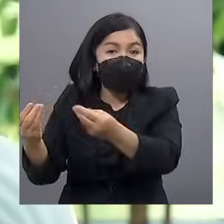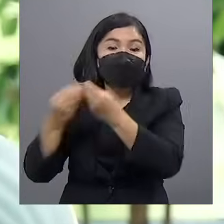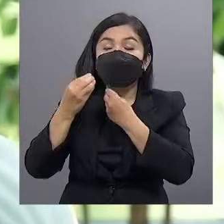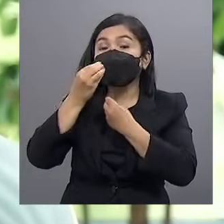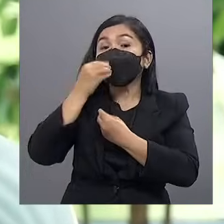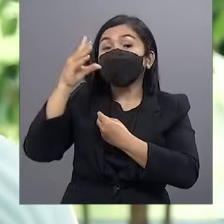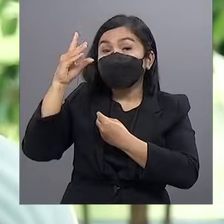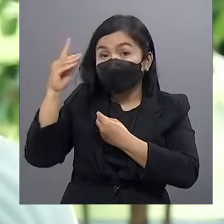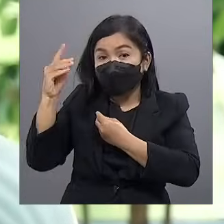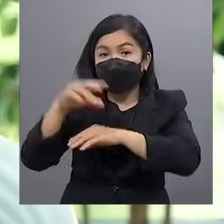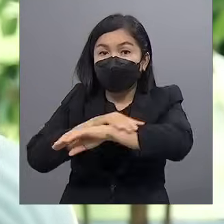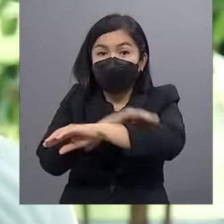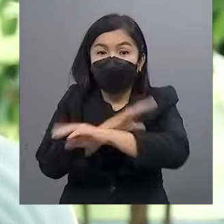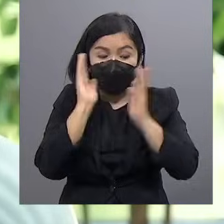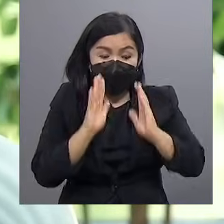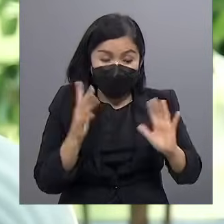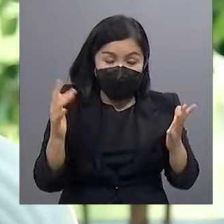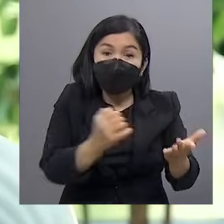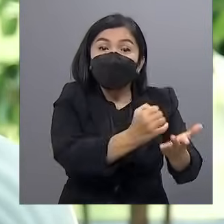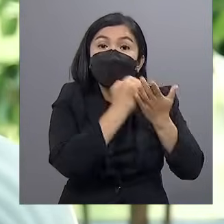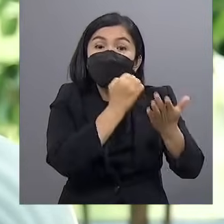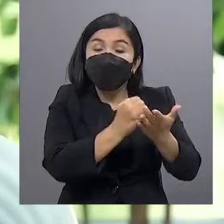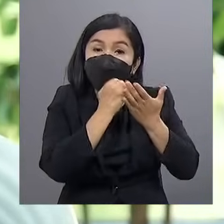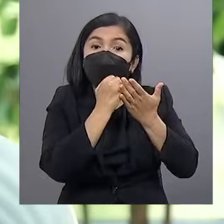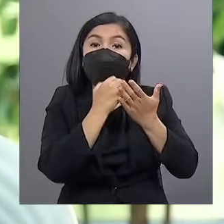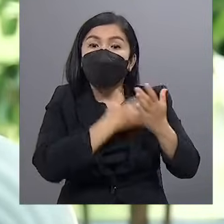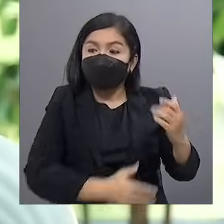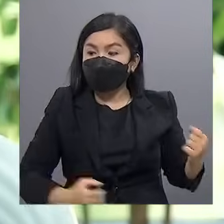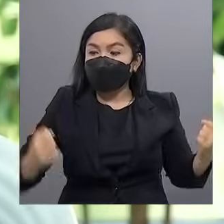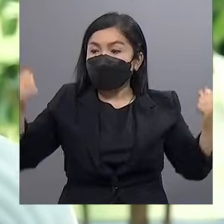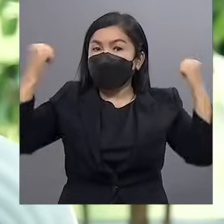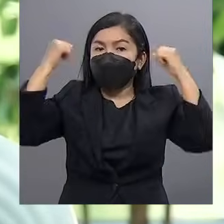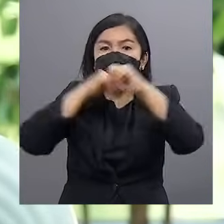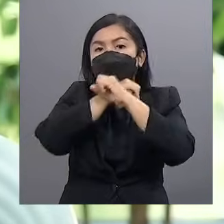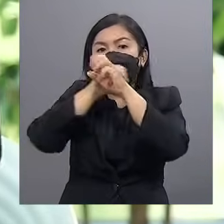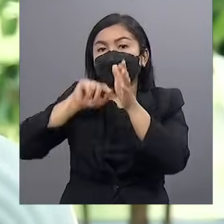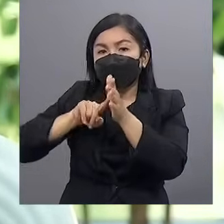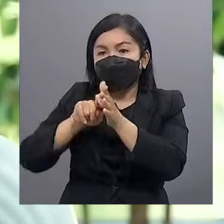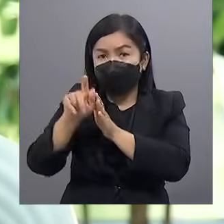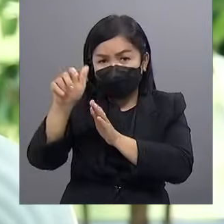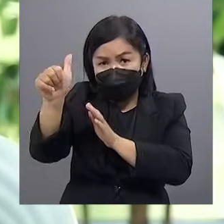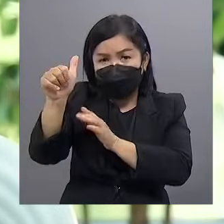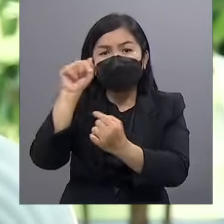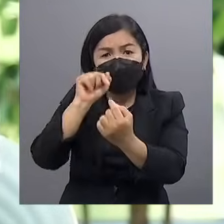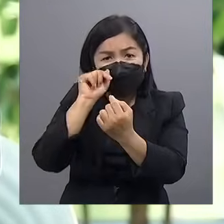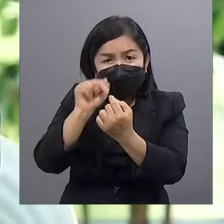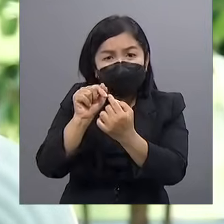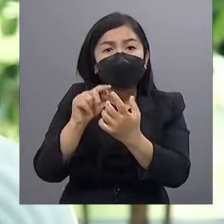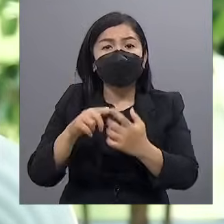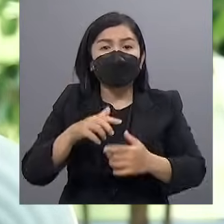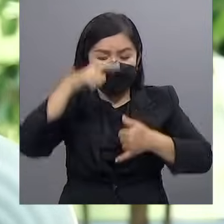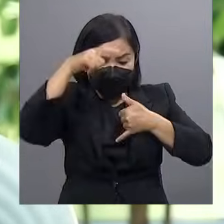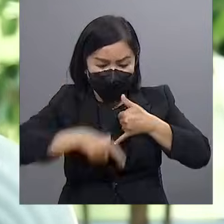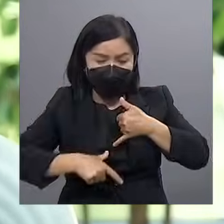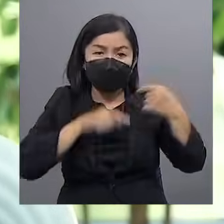ในคนที่ขาดสิครับมันจะช่วยทำให้เขาเนี่ยมีภูมิที่ช่วยกันโรคได้เพื่อที่ว่าจะอยู่ที่คำว่าเหมาะกับตัวคนนั้น